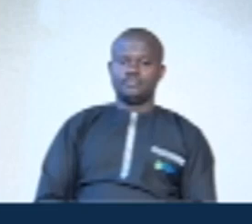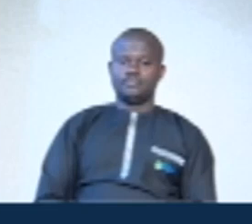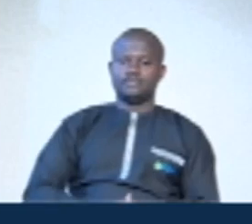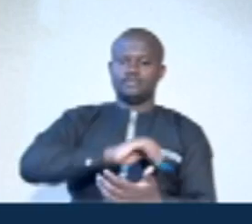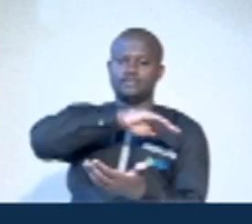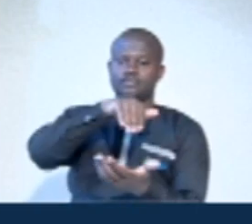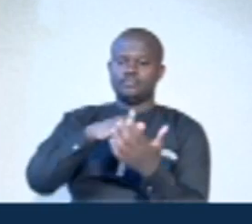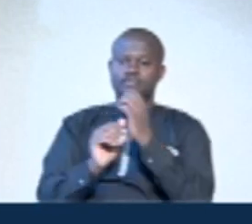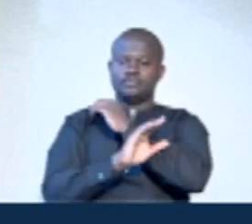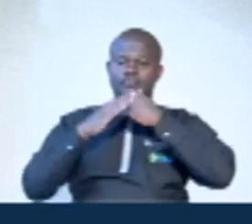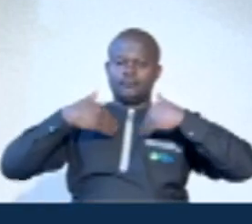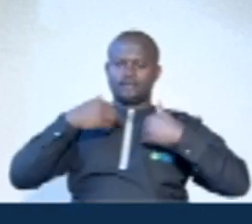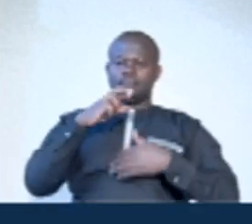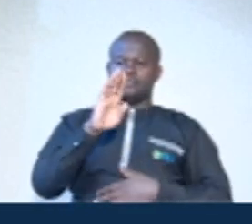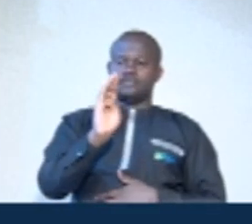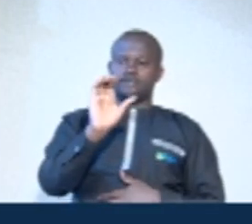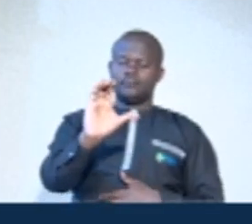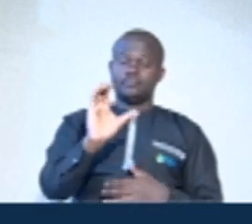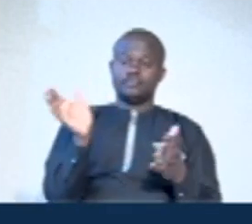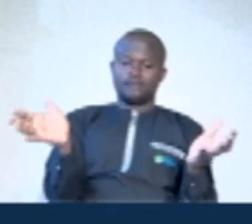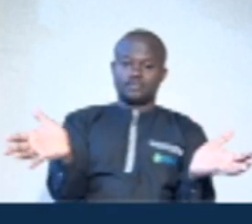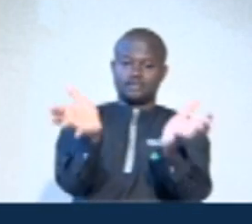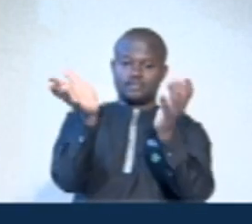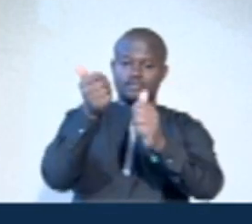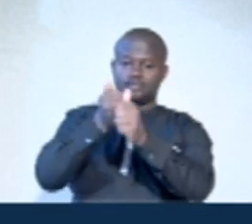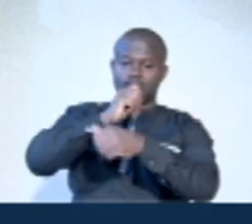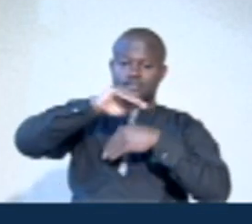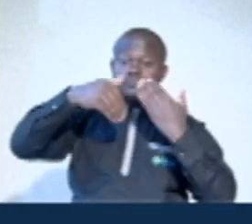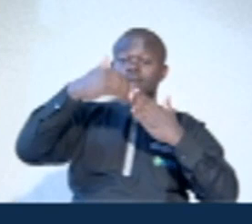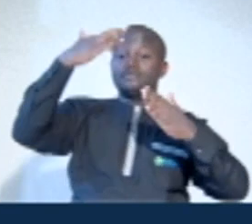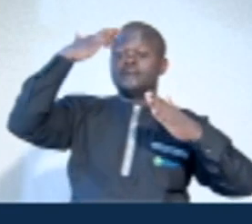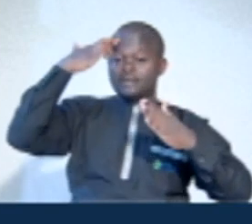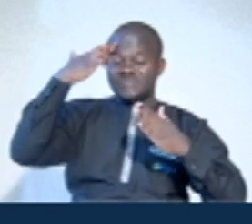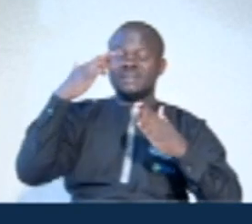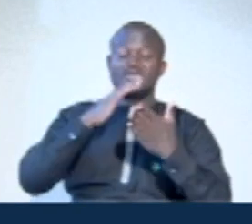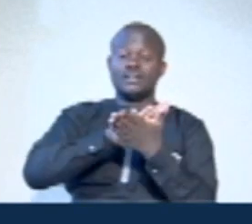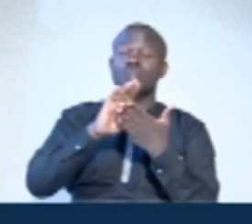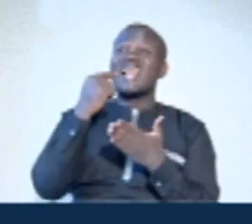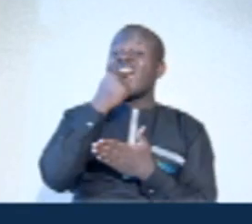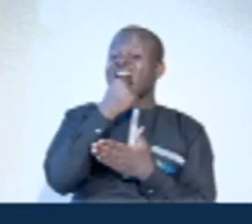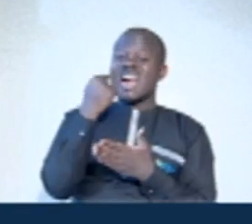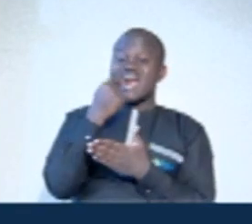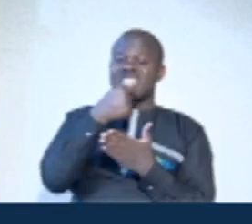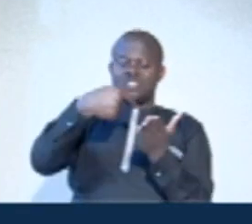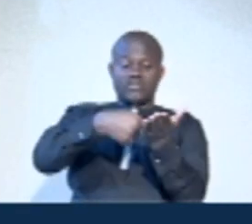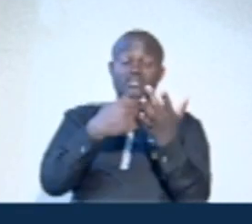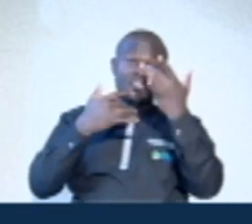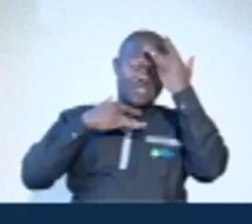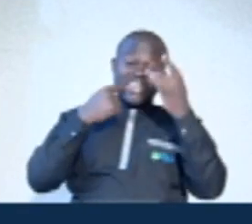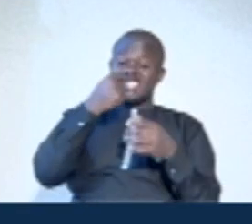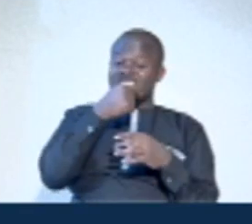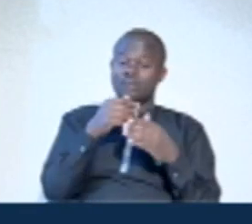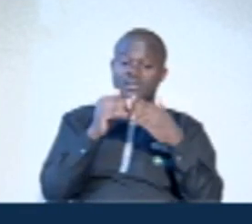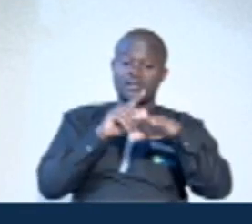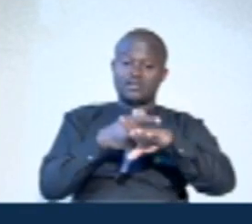Ikigo cy'igihugu cy'ubuzima RBC kirakangurira buri muntu wese kuzirikana isuku yo mu kanwa ndetse no kwivuza indwara z'amenyo hakiri kare,